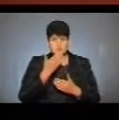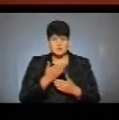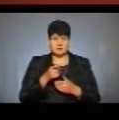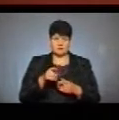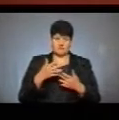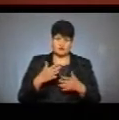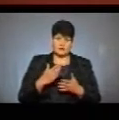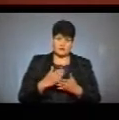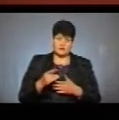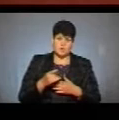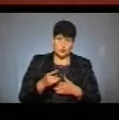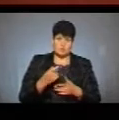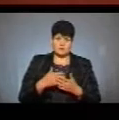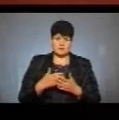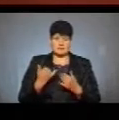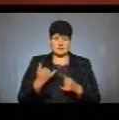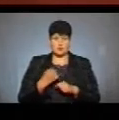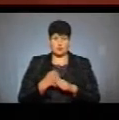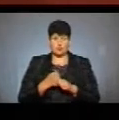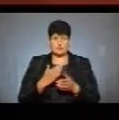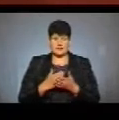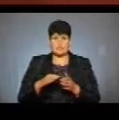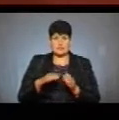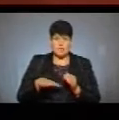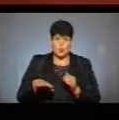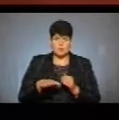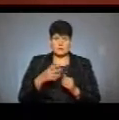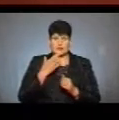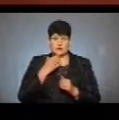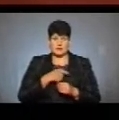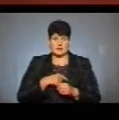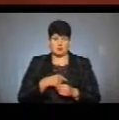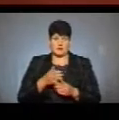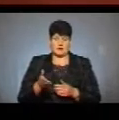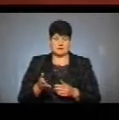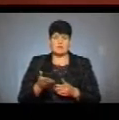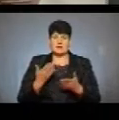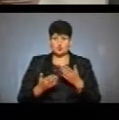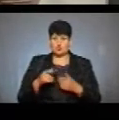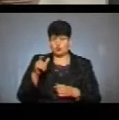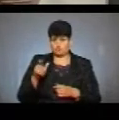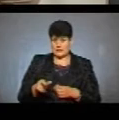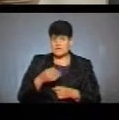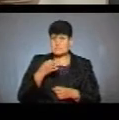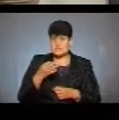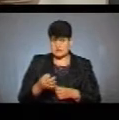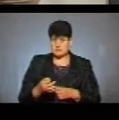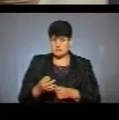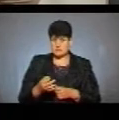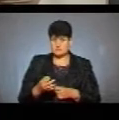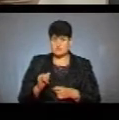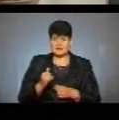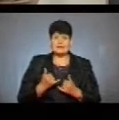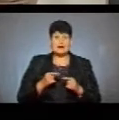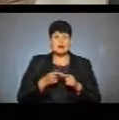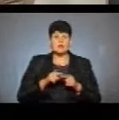напевно, в Тернополі. Зараз йде робота на окрузі в народних депутатів. Абсолютно. Якщо людина сказала, і для того не